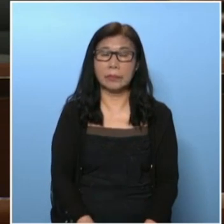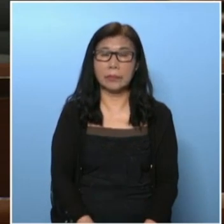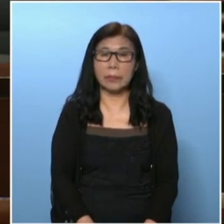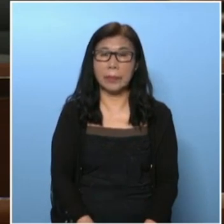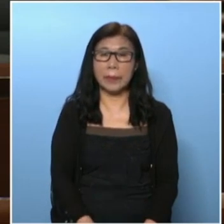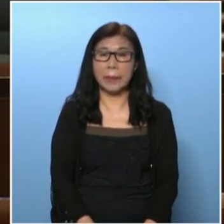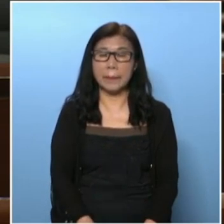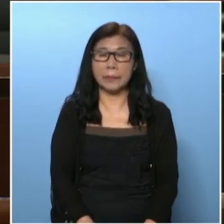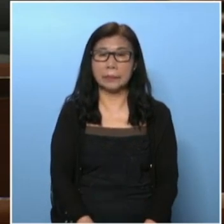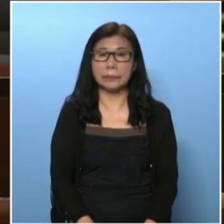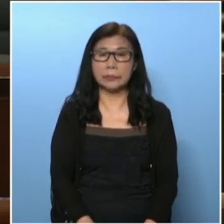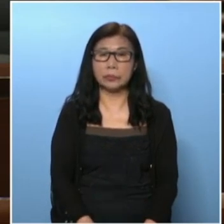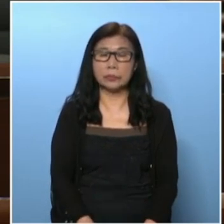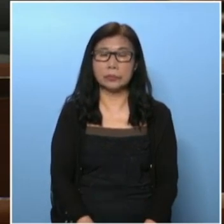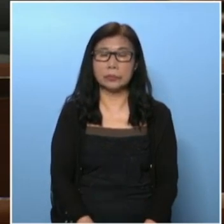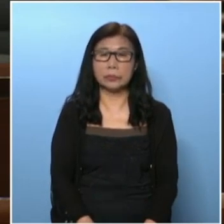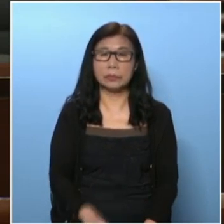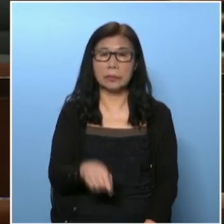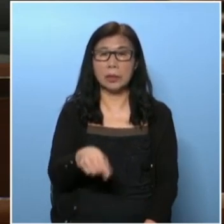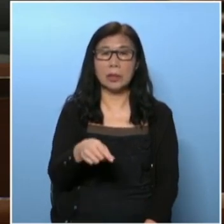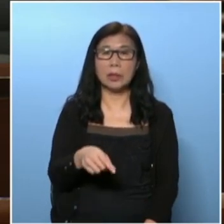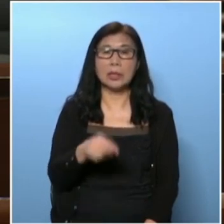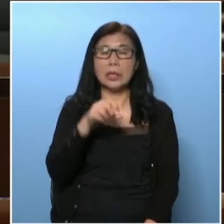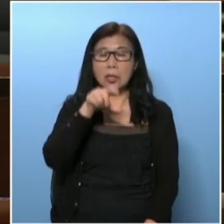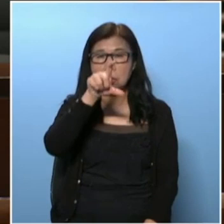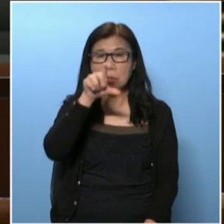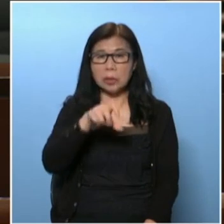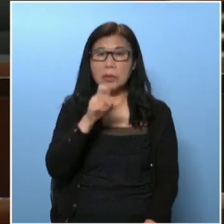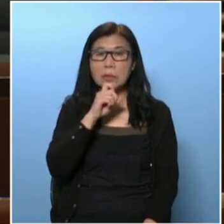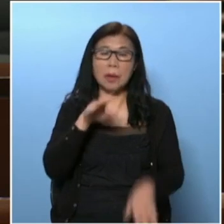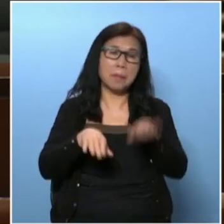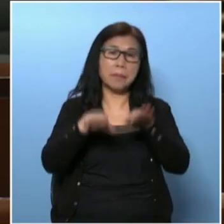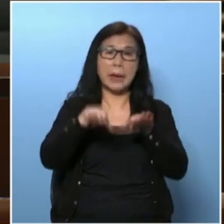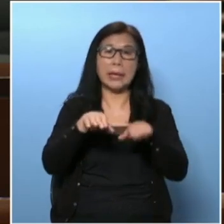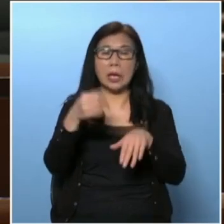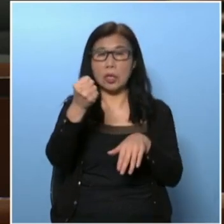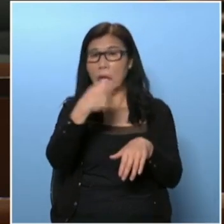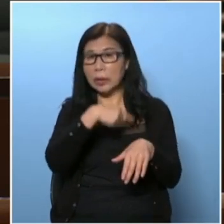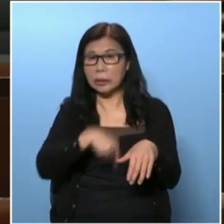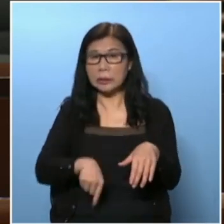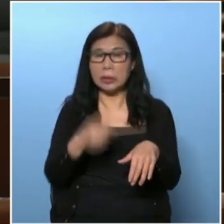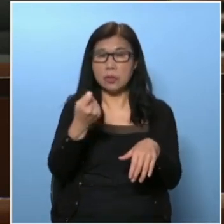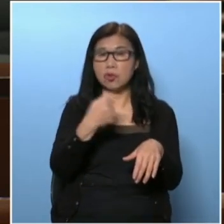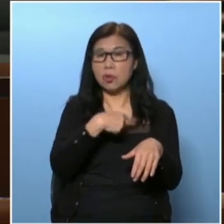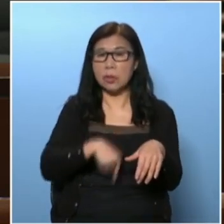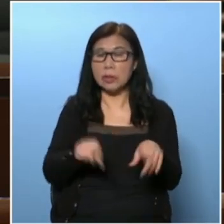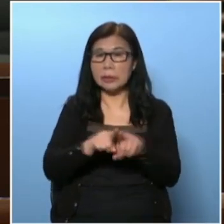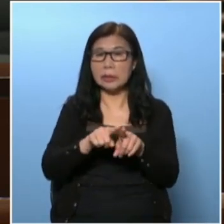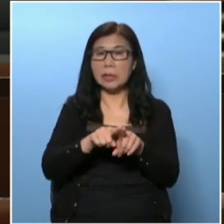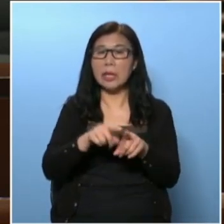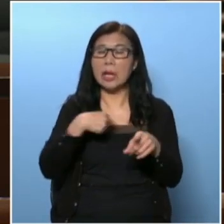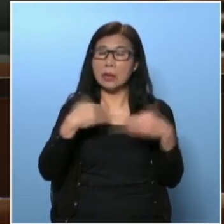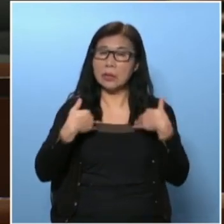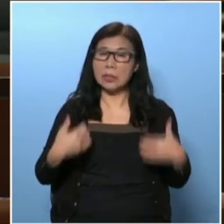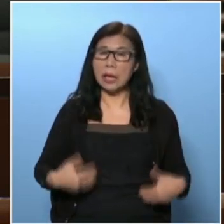係、是、即係佢個兩句嘅，一個相比於涂謹申，容海恩憑乜嘢選呢個委員